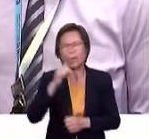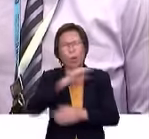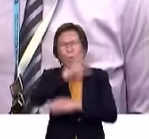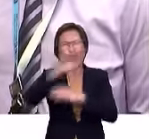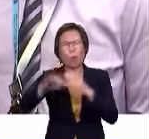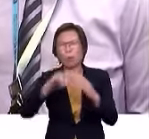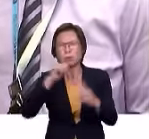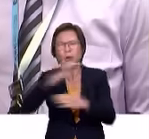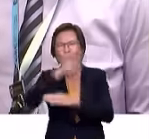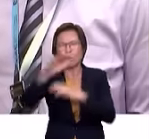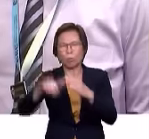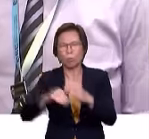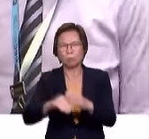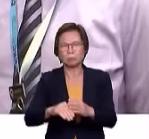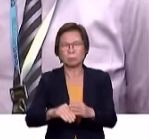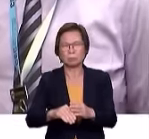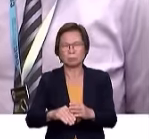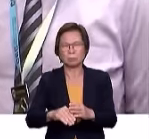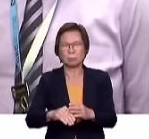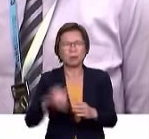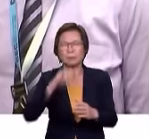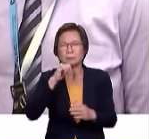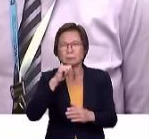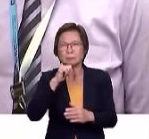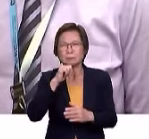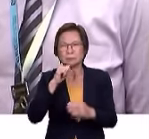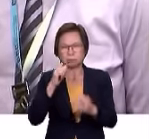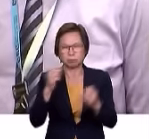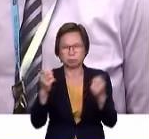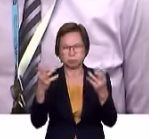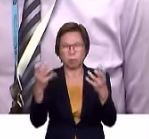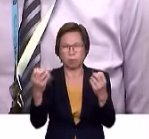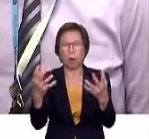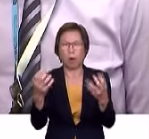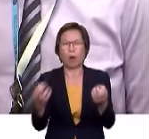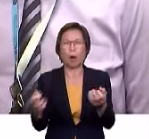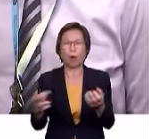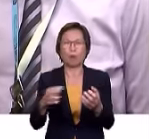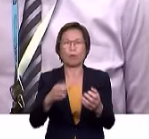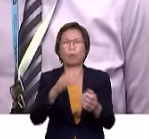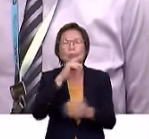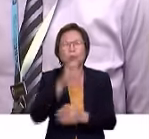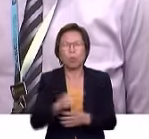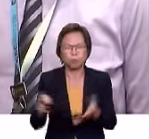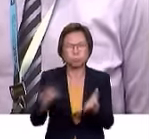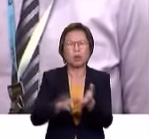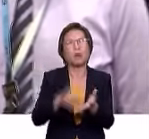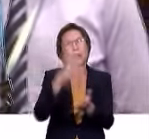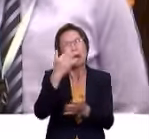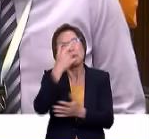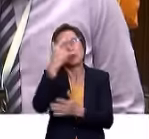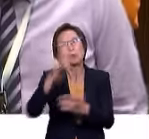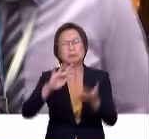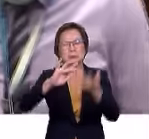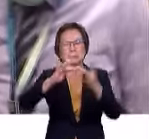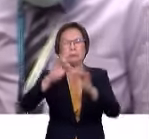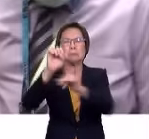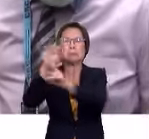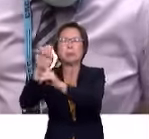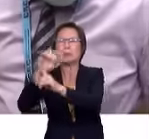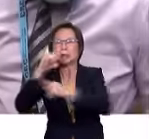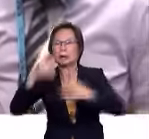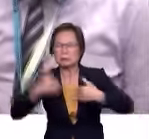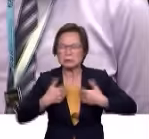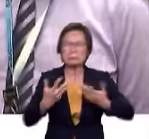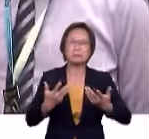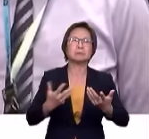emas yang mendaftar. Saya rasa mungkin orang ada masalah dari segi tak ada internet line, tak